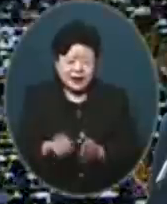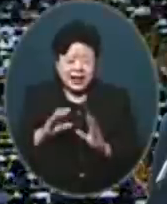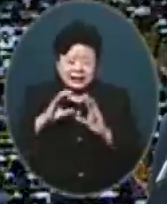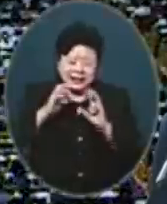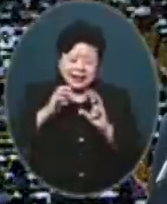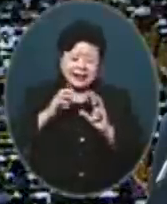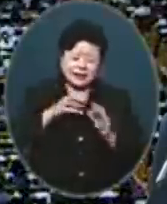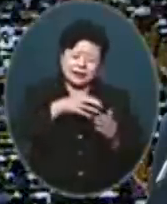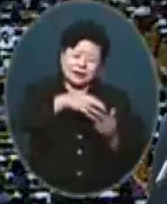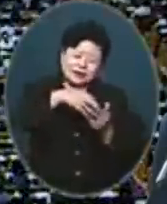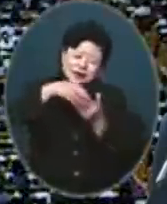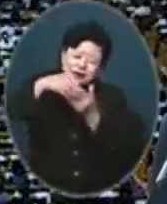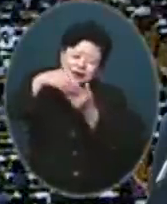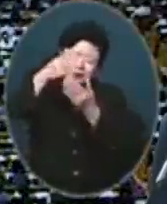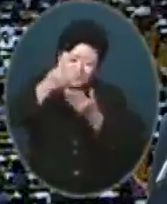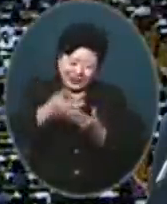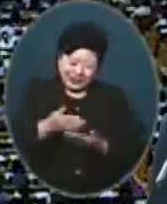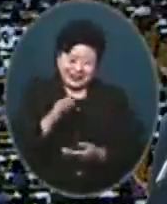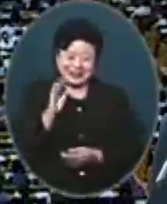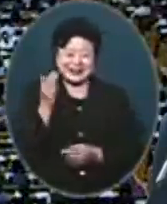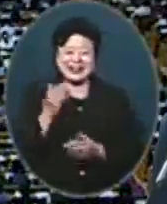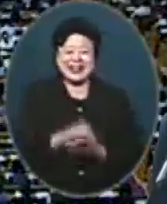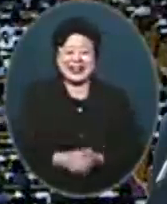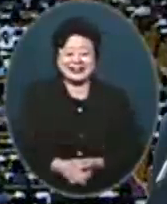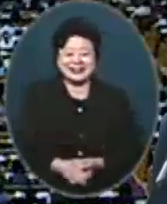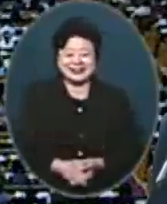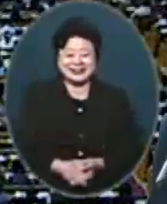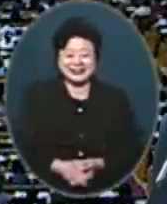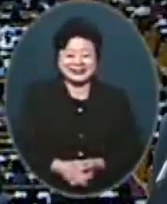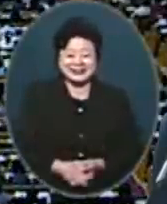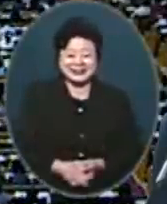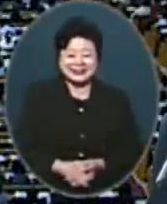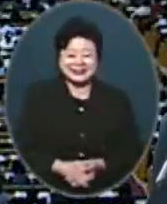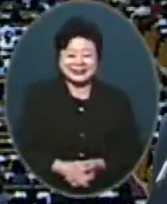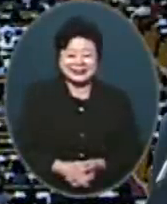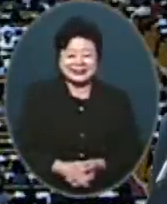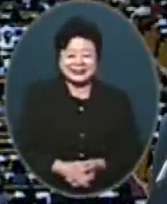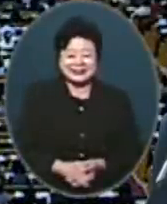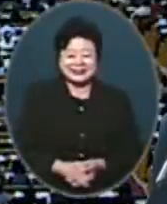천국으로 들어가게 되는 것입니다.